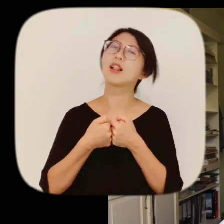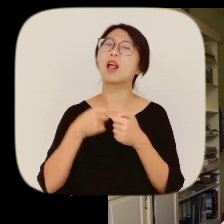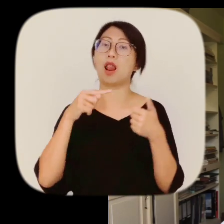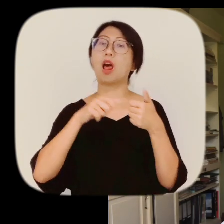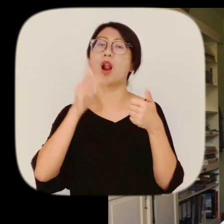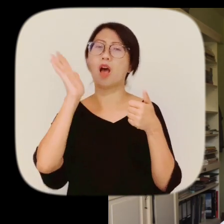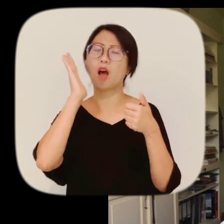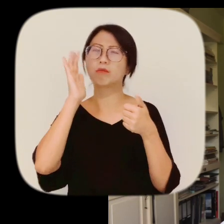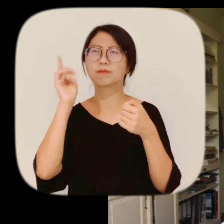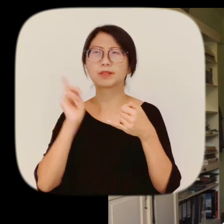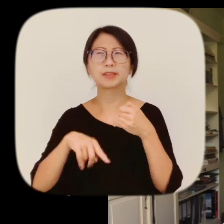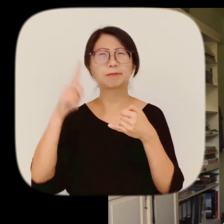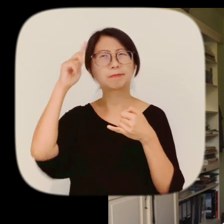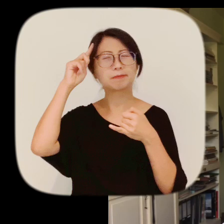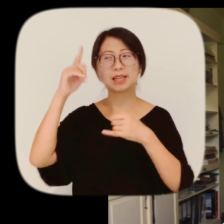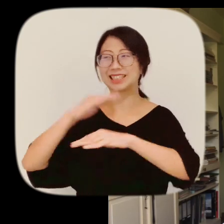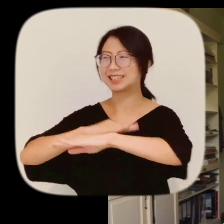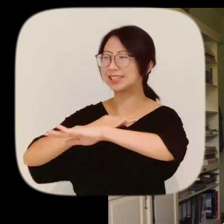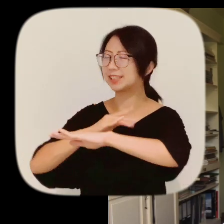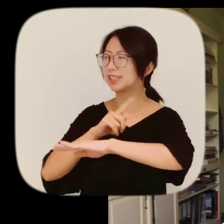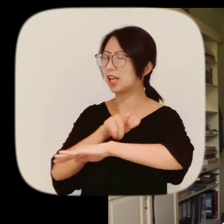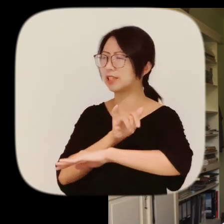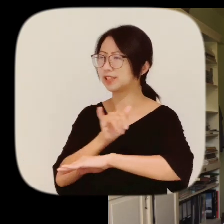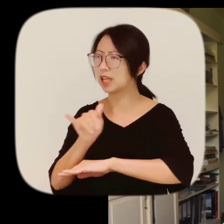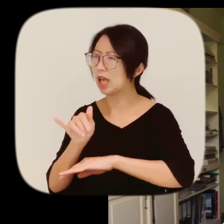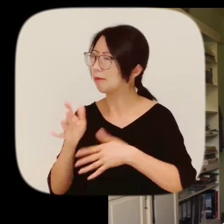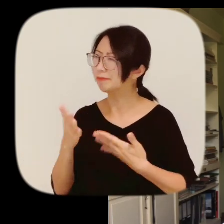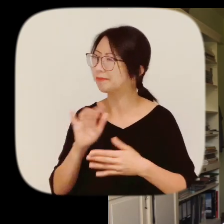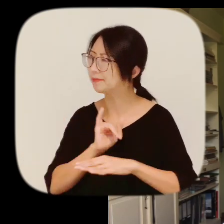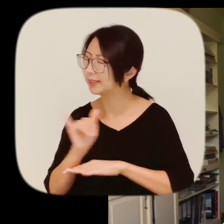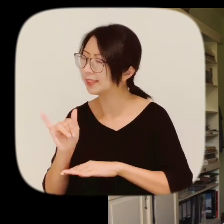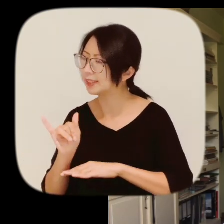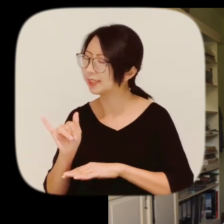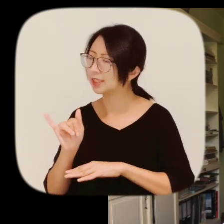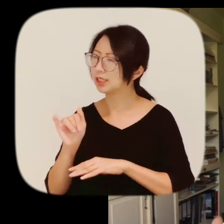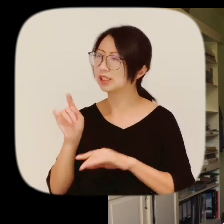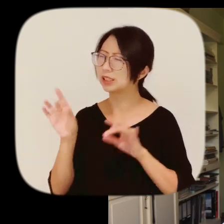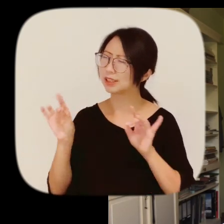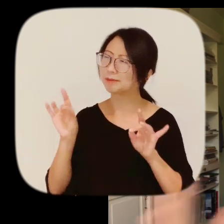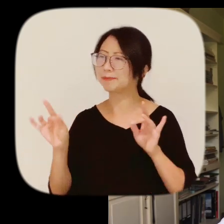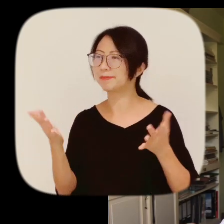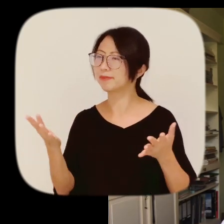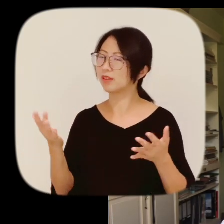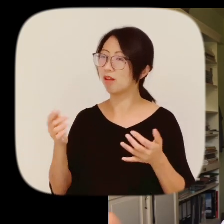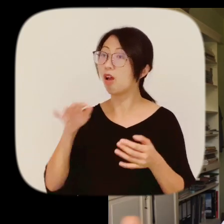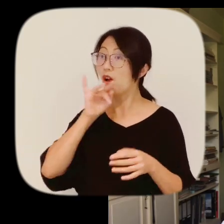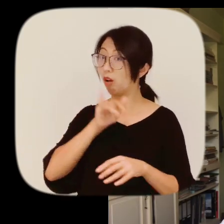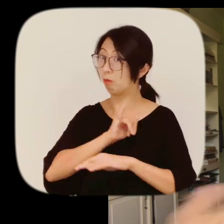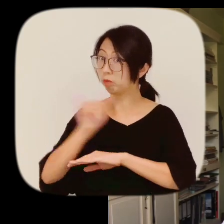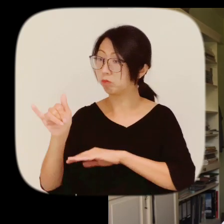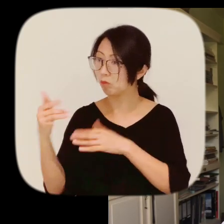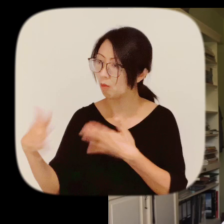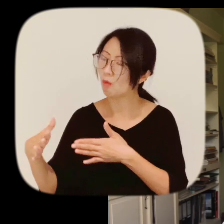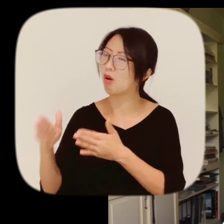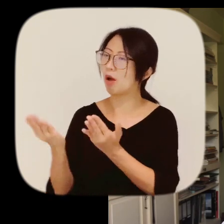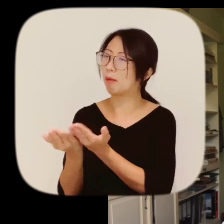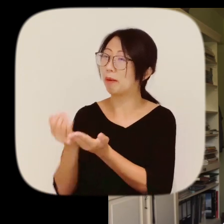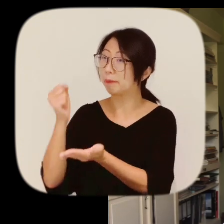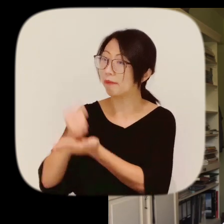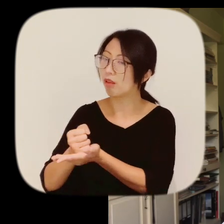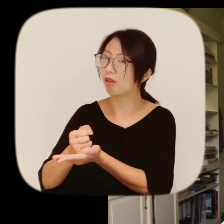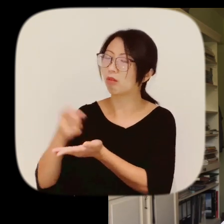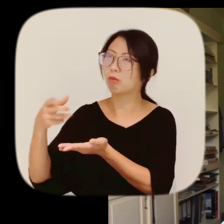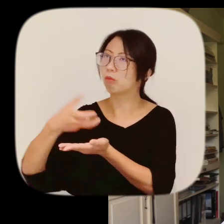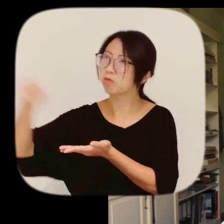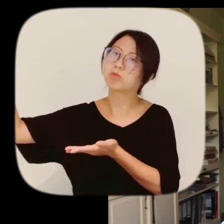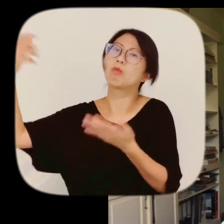在这个这么痛苦的挣扎里面Thomas就要走到他的边境那里想一下入不入了他进去的话呢他的